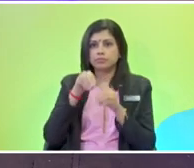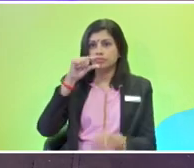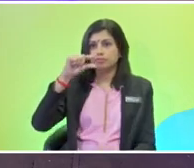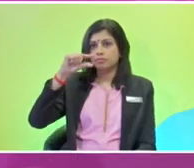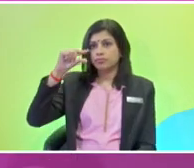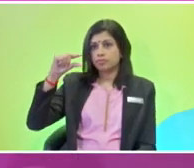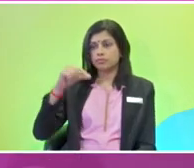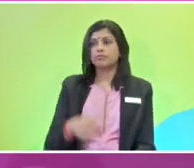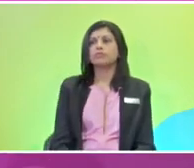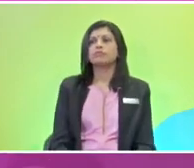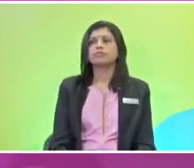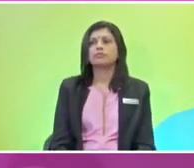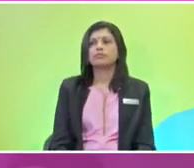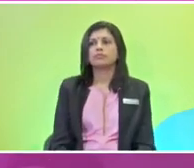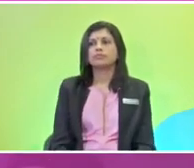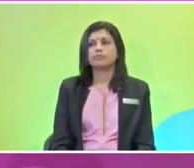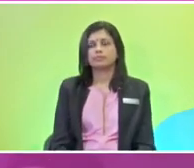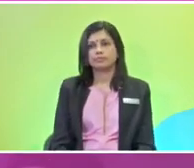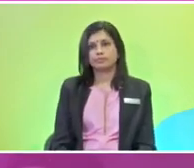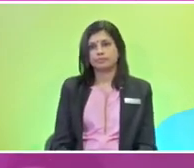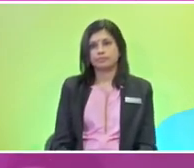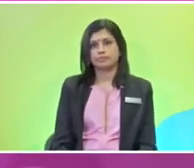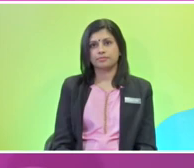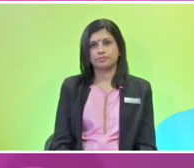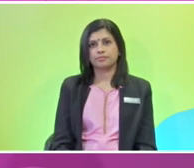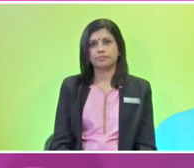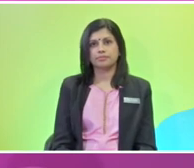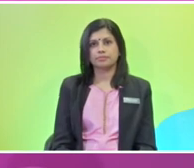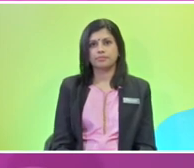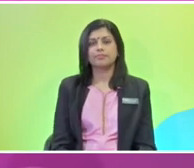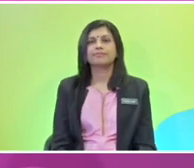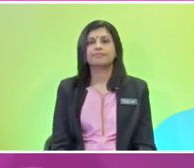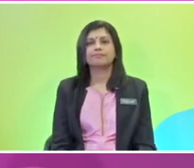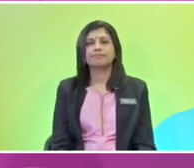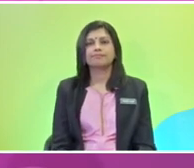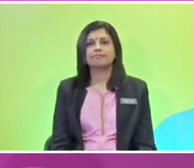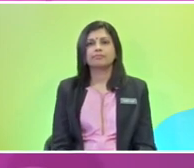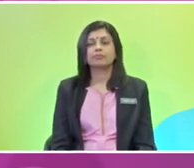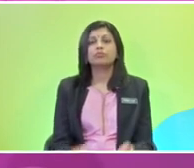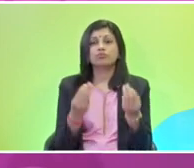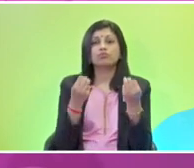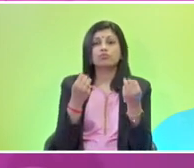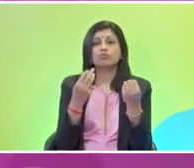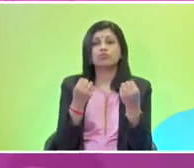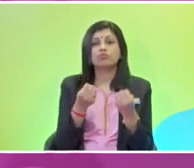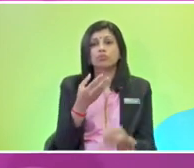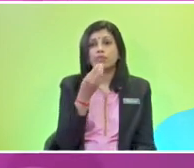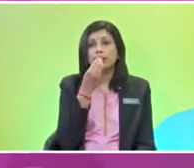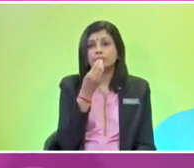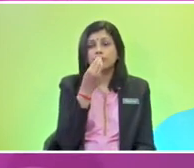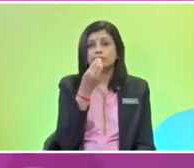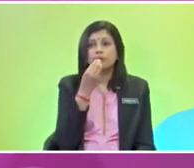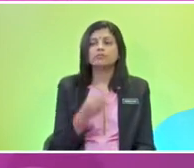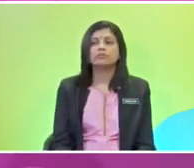Sedapnya, tak sabarlah nak makan. Yalah, cikgu pun dah terkeluar air liur dah rasanya. Ini cikgu, saya teringat sebab kalau kita